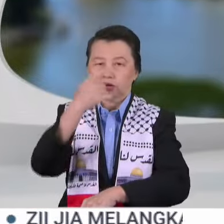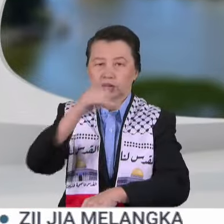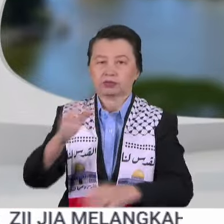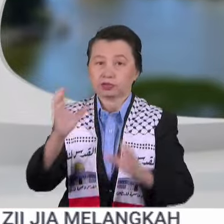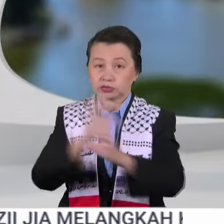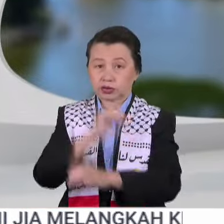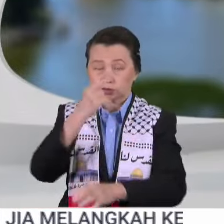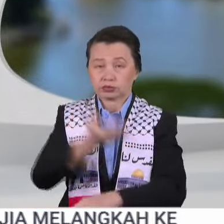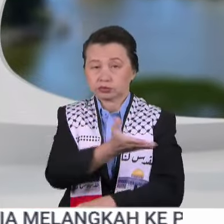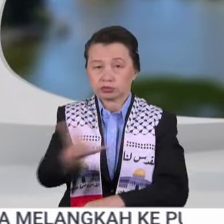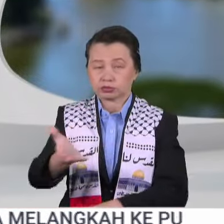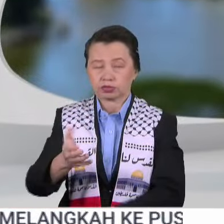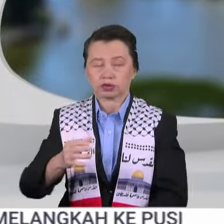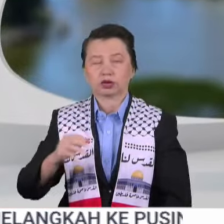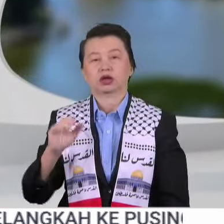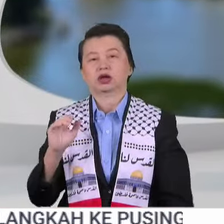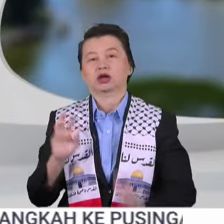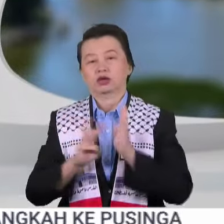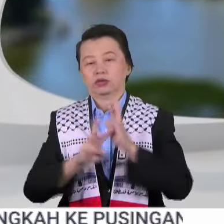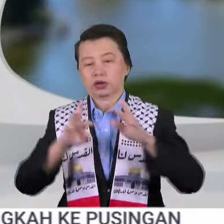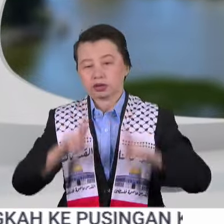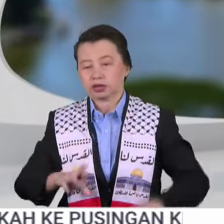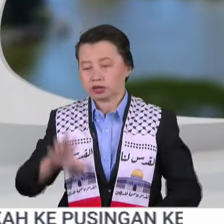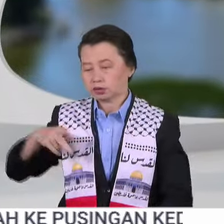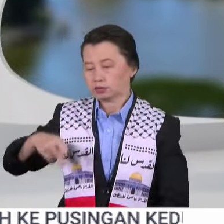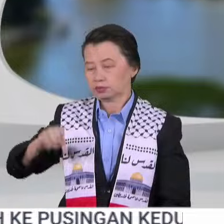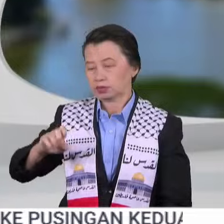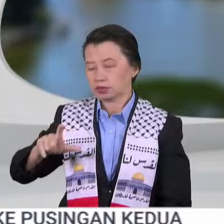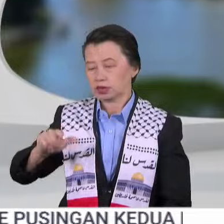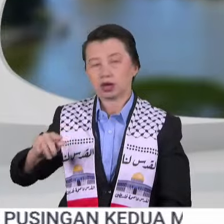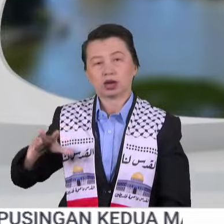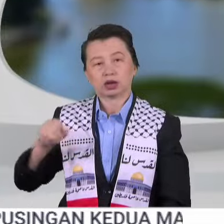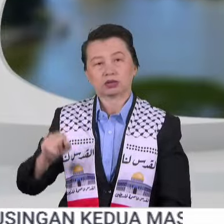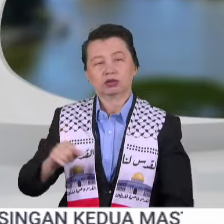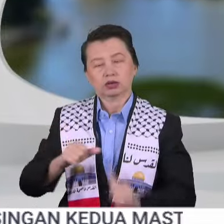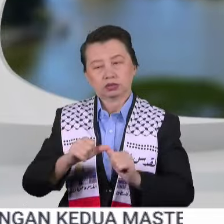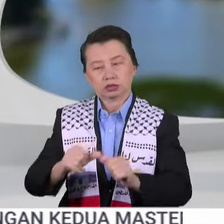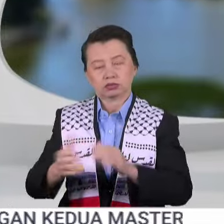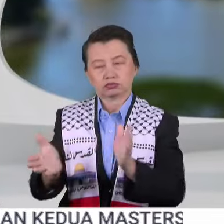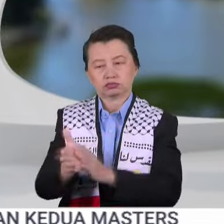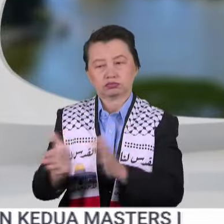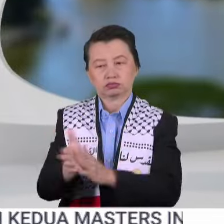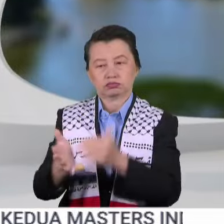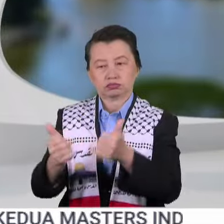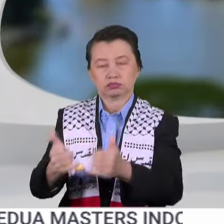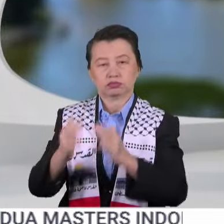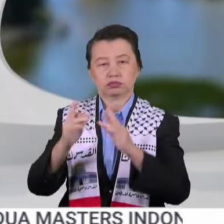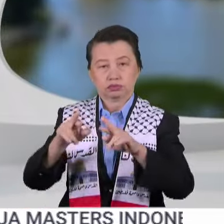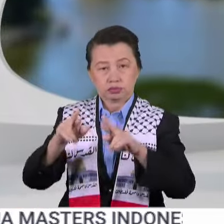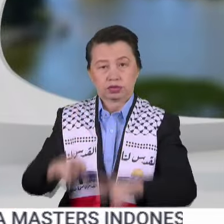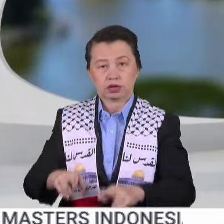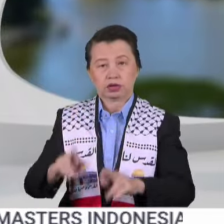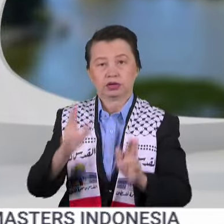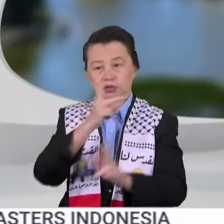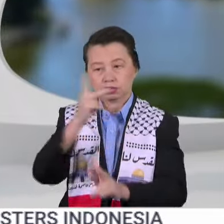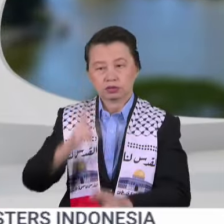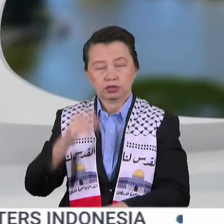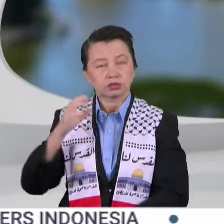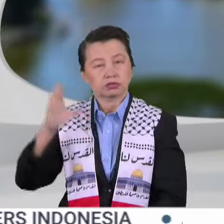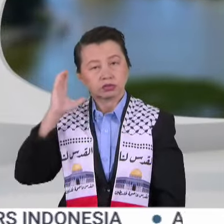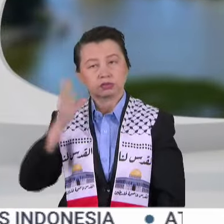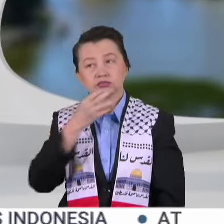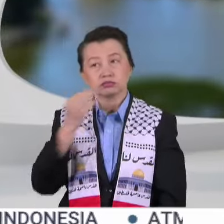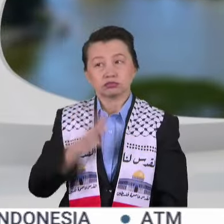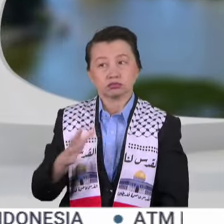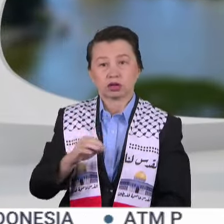semua. Adun Pelagus Wilson Nyabong berkata ia sekaligus menguji kemampuan warga bandaraya ini untuk mendengar sambil